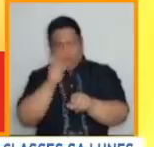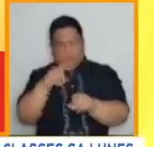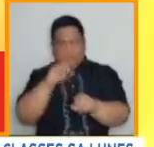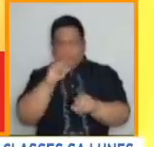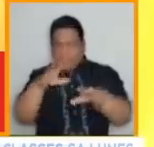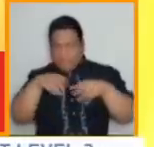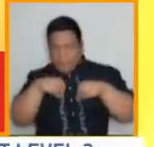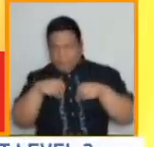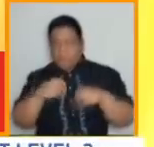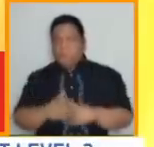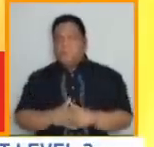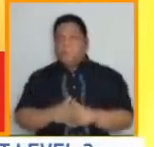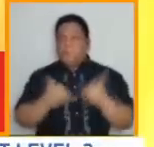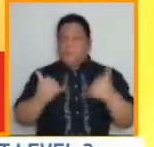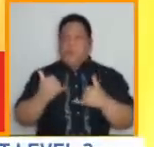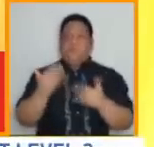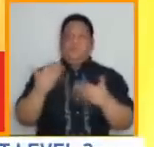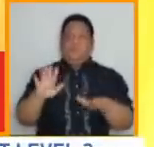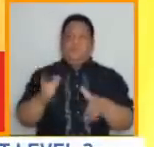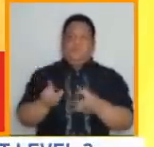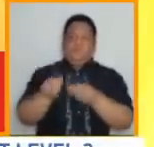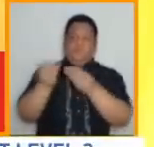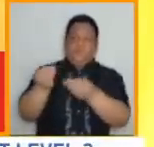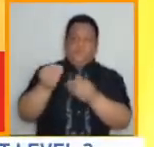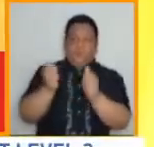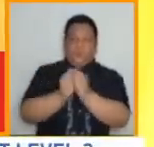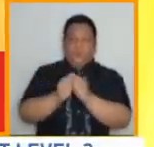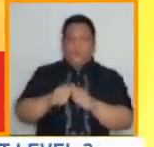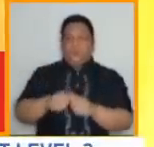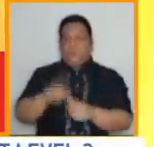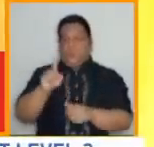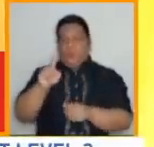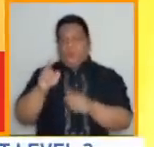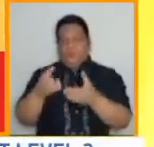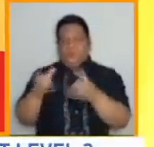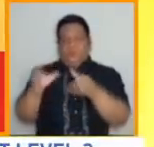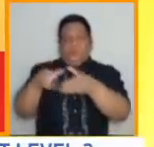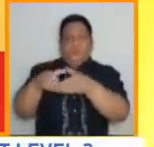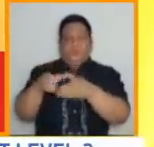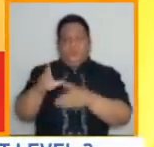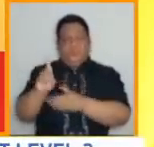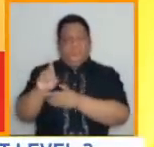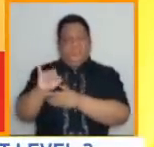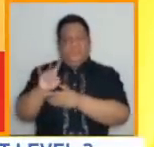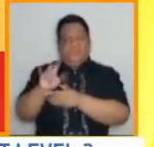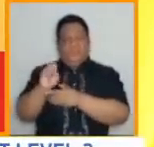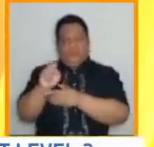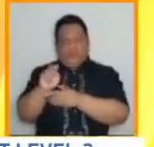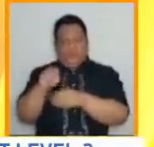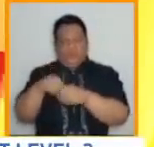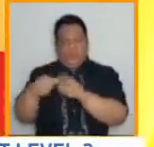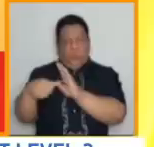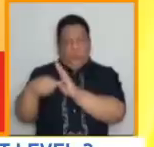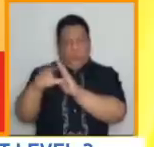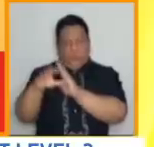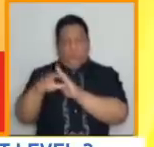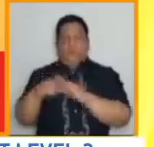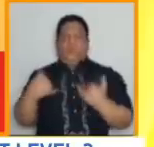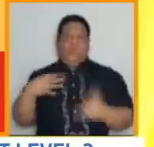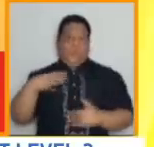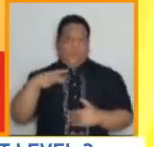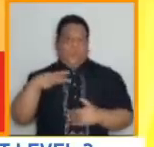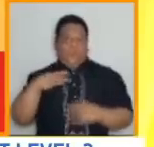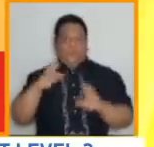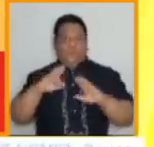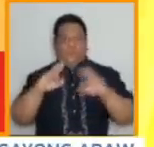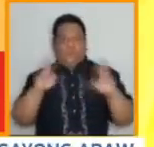yan. Okay. Nasa isang division na yan ng COMELEC at naghihintay lang tayo para ma-issue yung summons. Oh. Napakarami